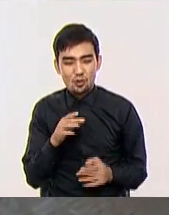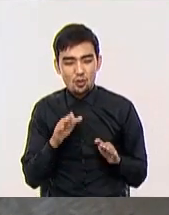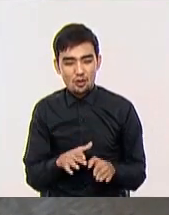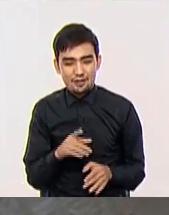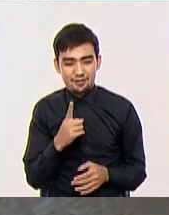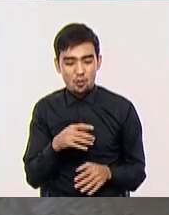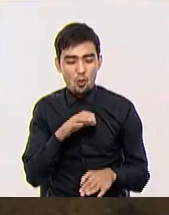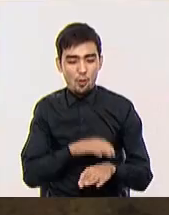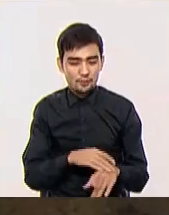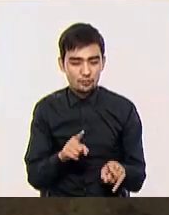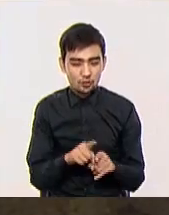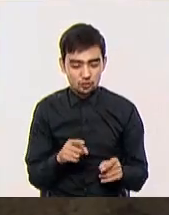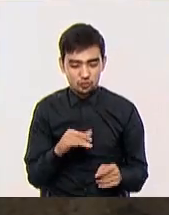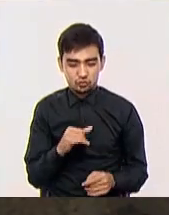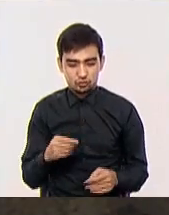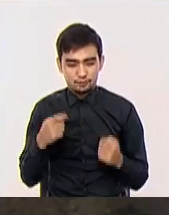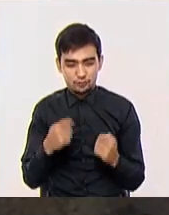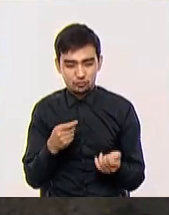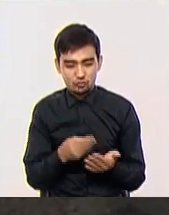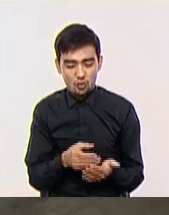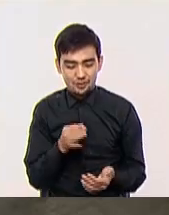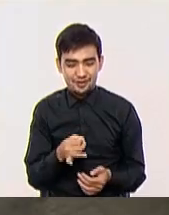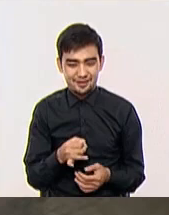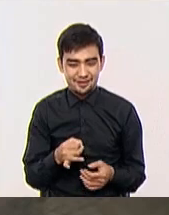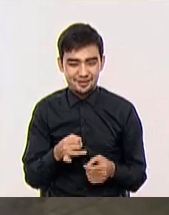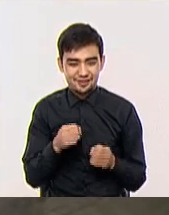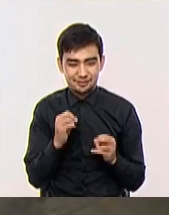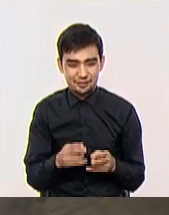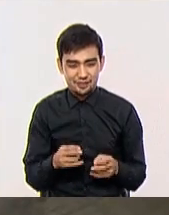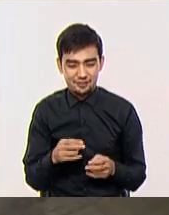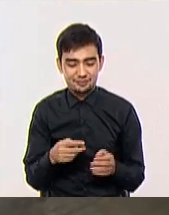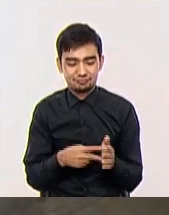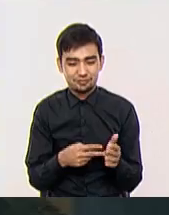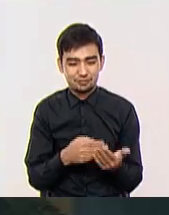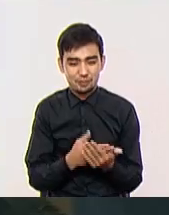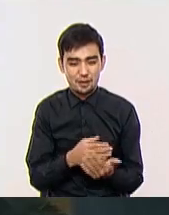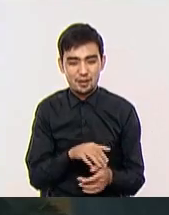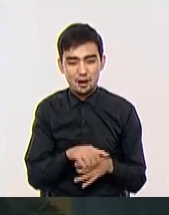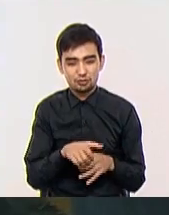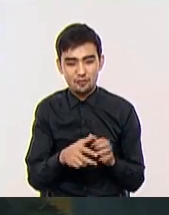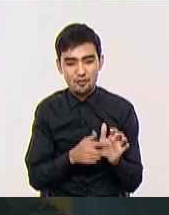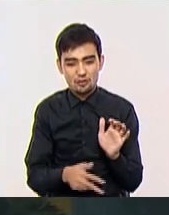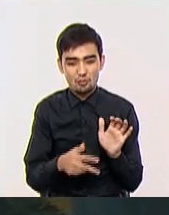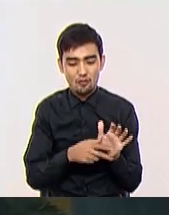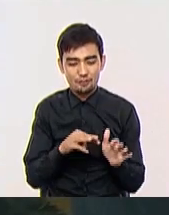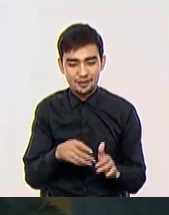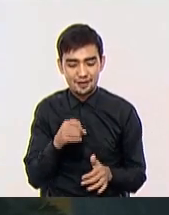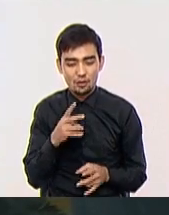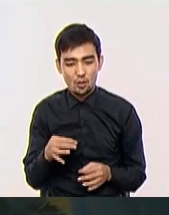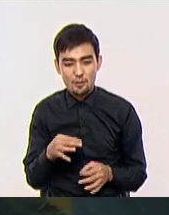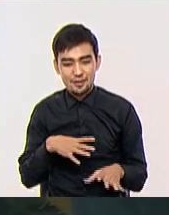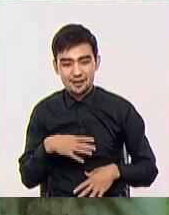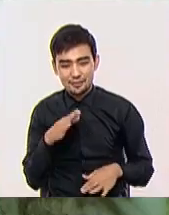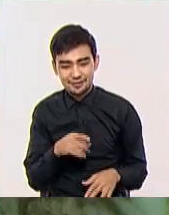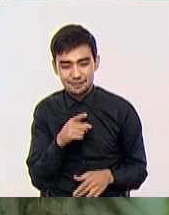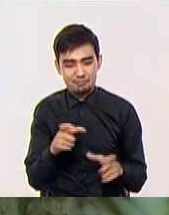розницу, даже оптом эти овощи уже продаются дороже. Разрешенная стоимость, например, капусты 88 тенге, хотя на